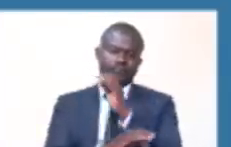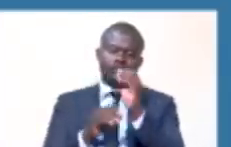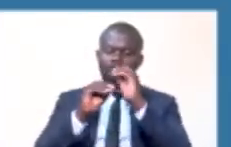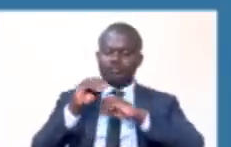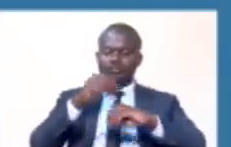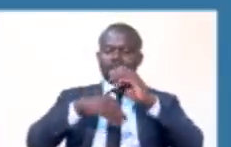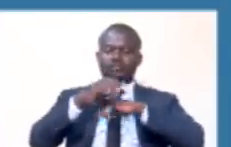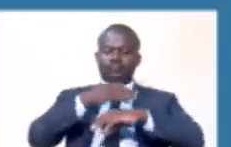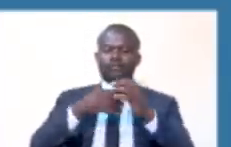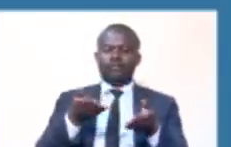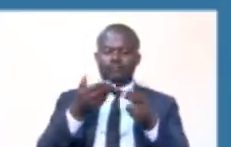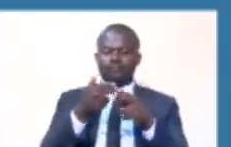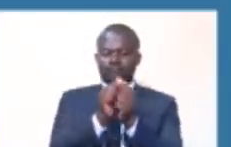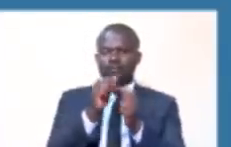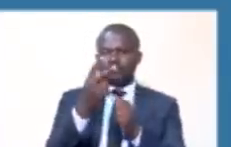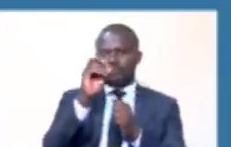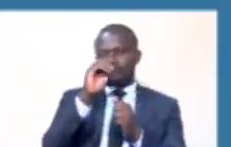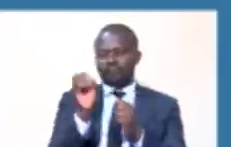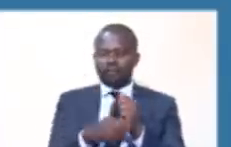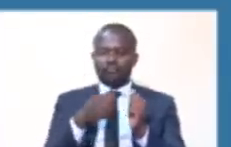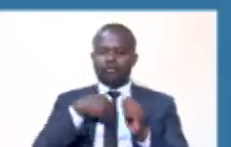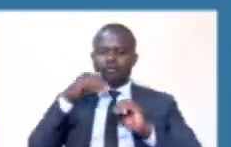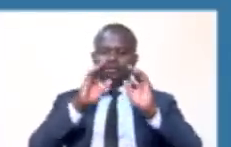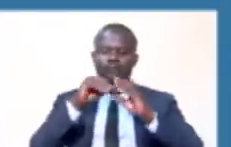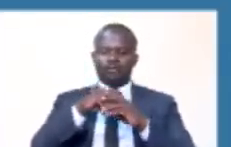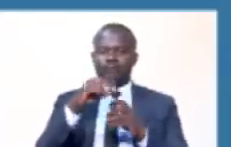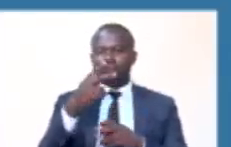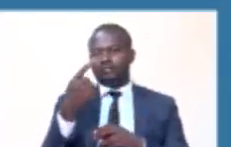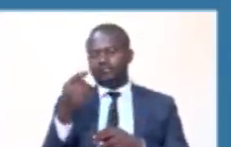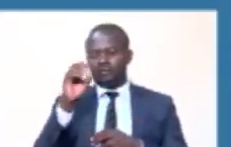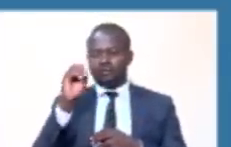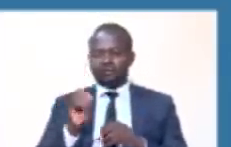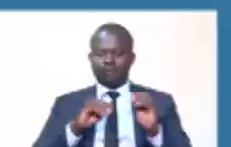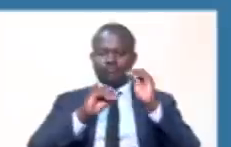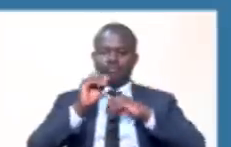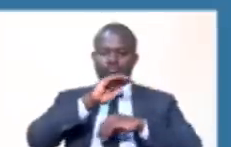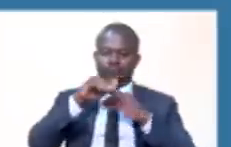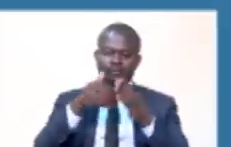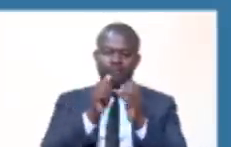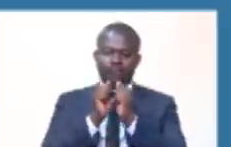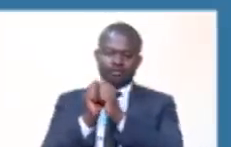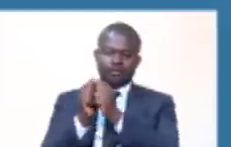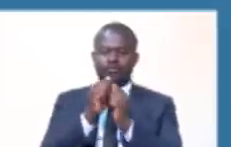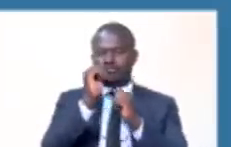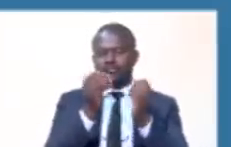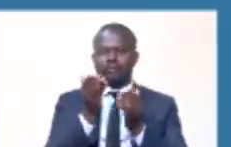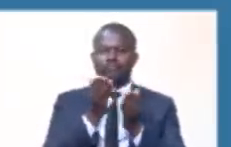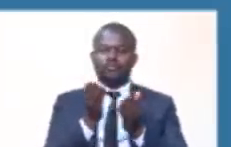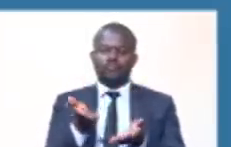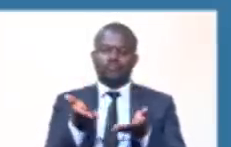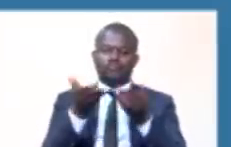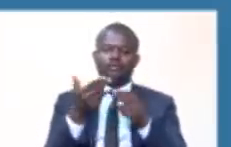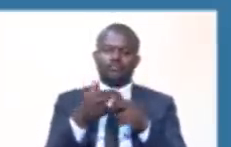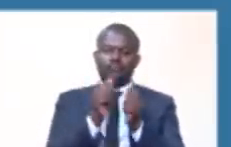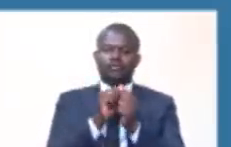ku gipimo cya 12%, zigira uruhare rwa 21% ku musaruro mbumbe wose, naho urwego rwa serivisi ruzamuka ku gipimo